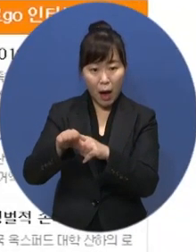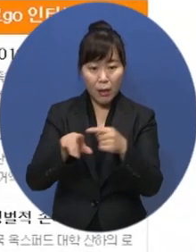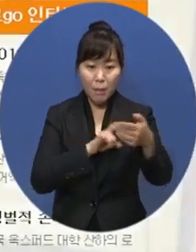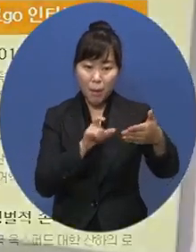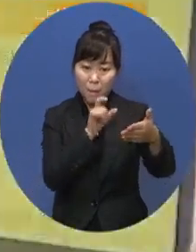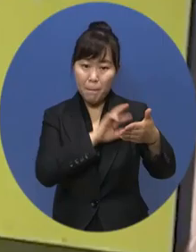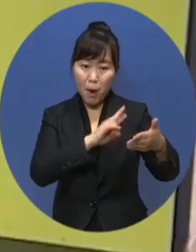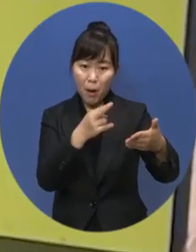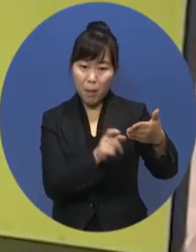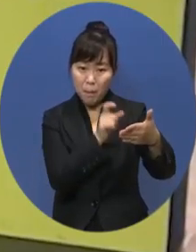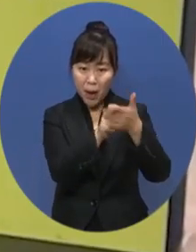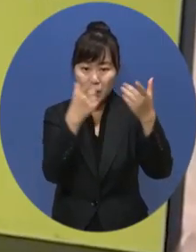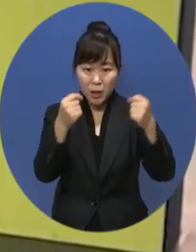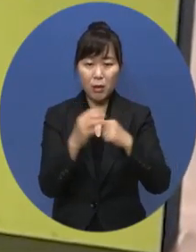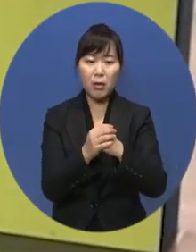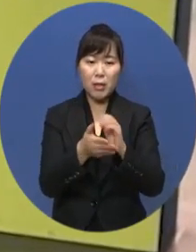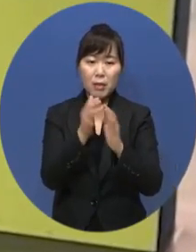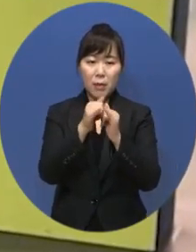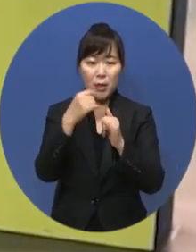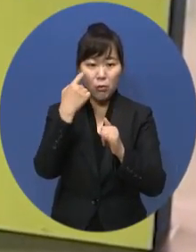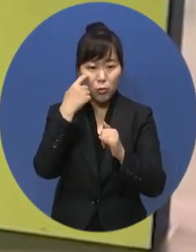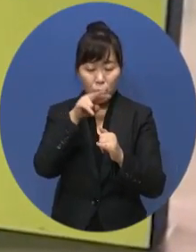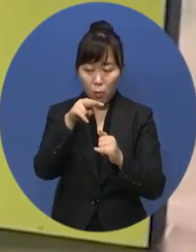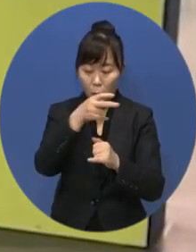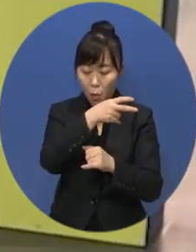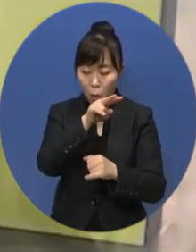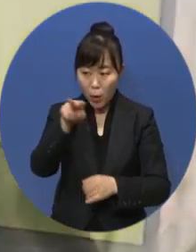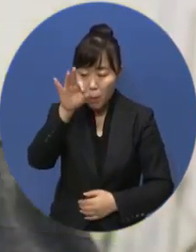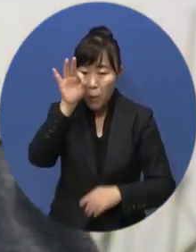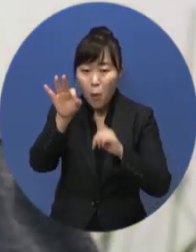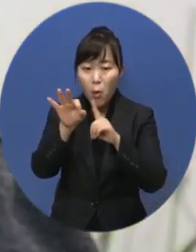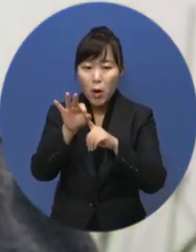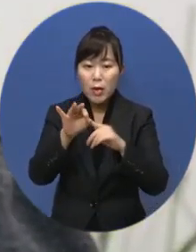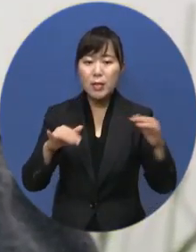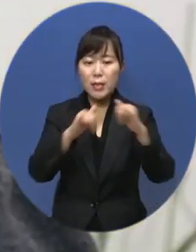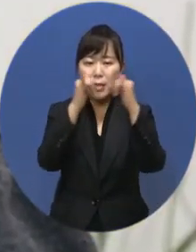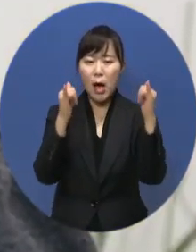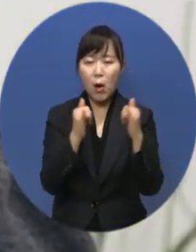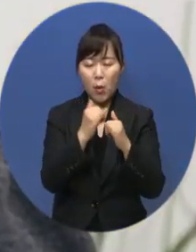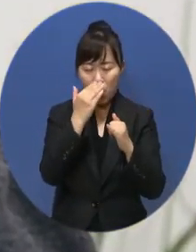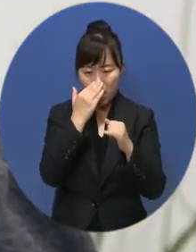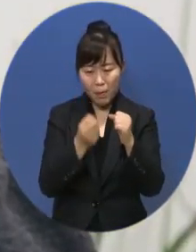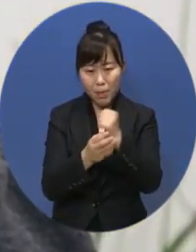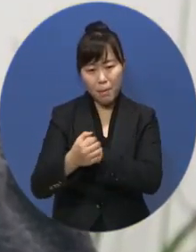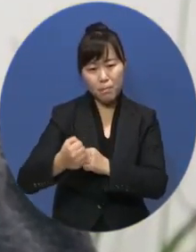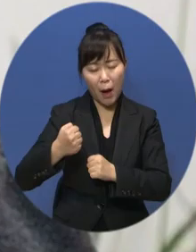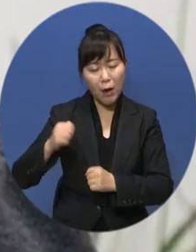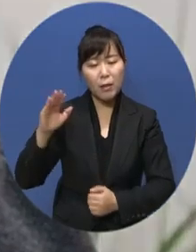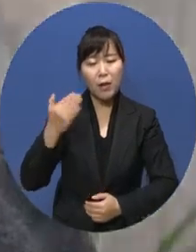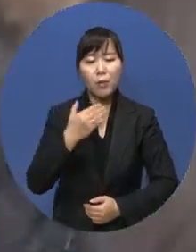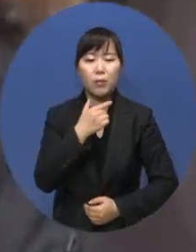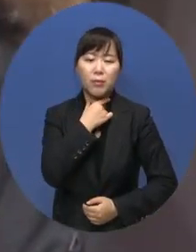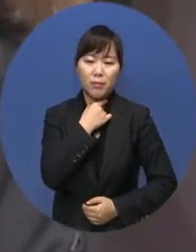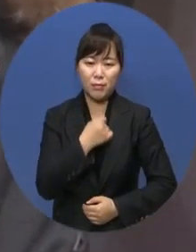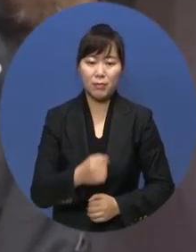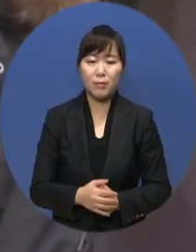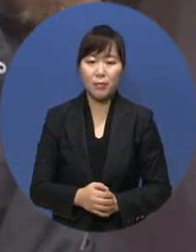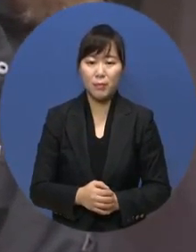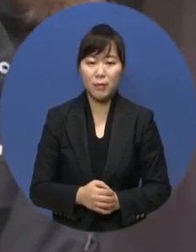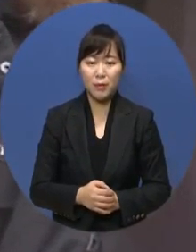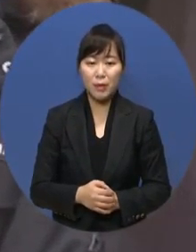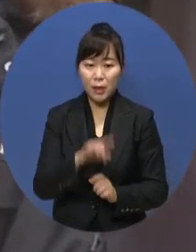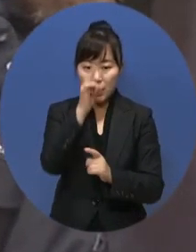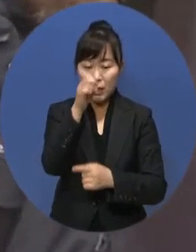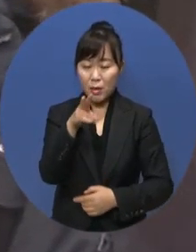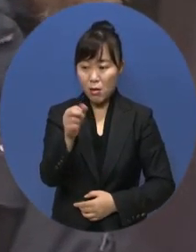정도로 시민의 눈으로 모니터링을 하면서 사회에 선한 영향력을 끼칠 수 있는 사람이 되고 싶다고 했습니다. 끝으로